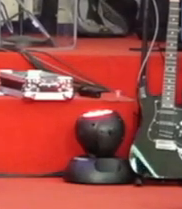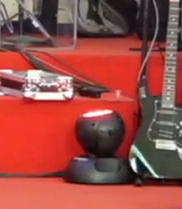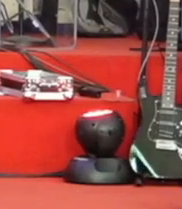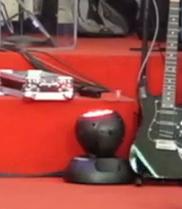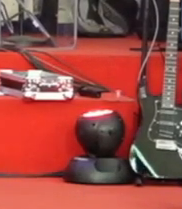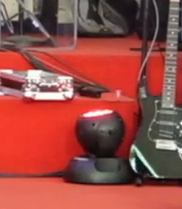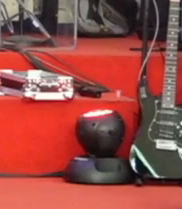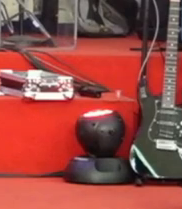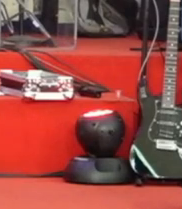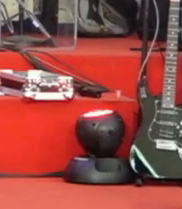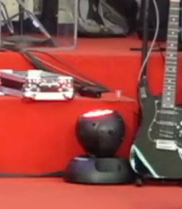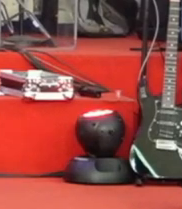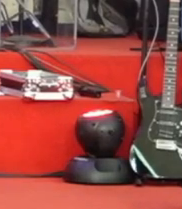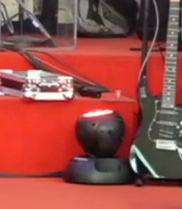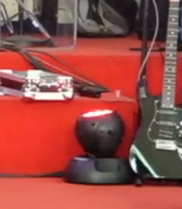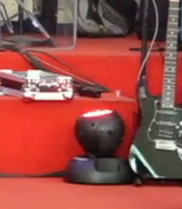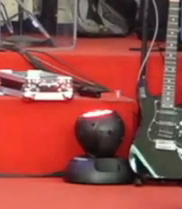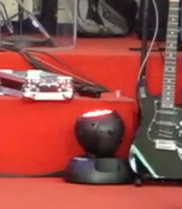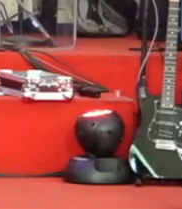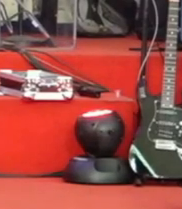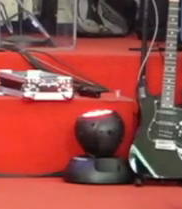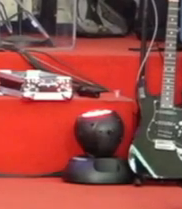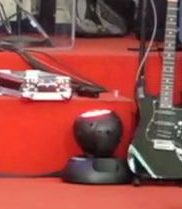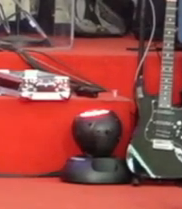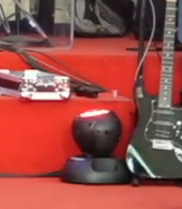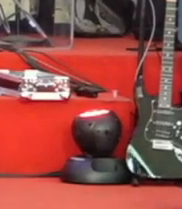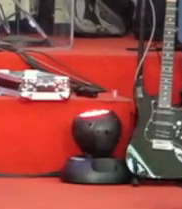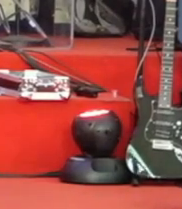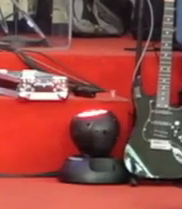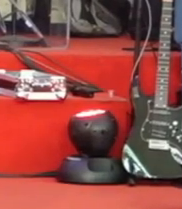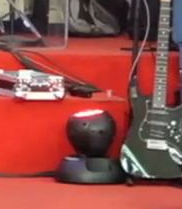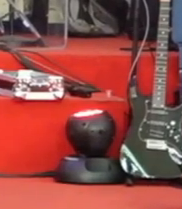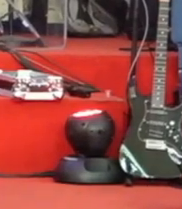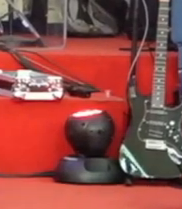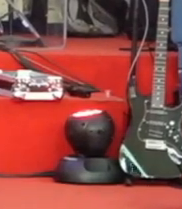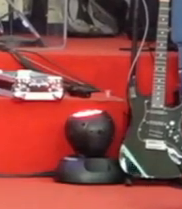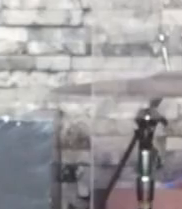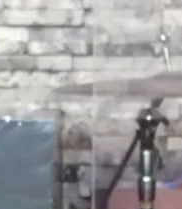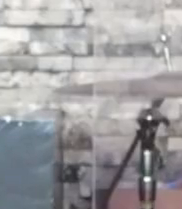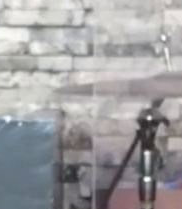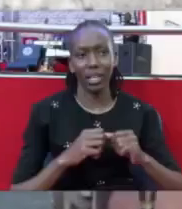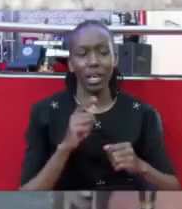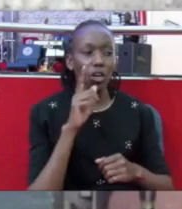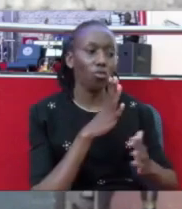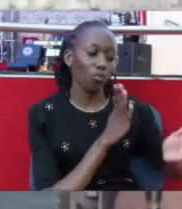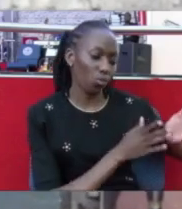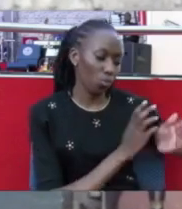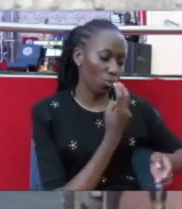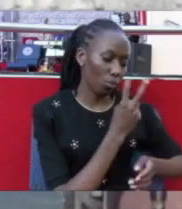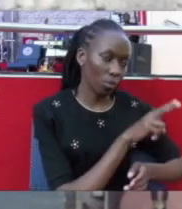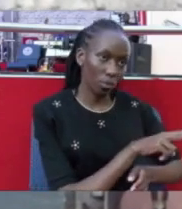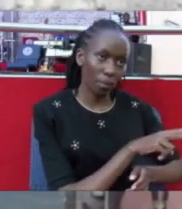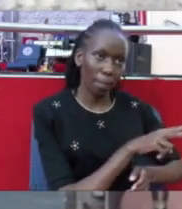zako zote zitakuwa zimenawirishwa, and your years in pleasure, na miaka yako yote itakuwa ya kunawirishwa. I want you to look at your neighbor, nataka